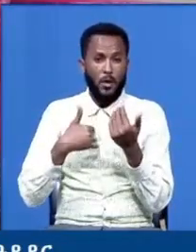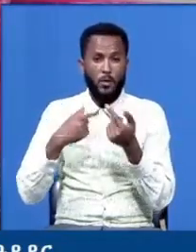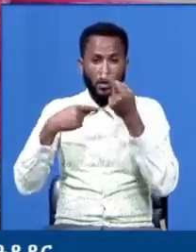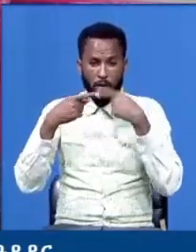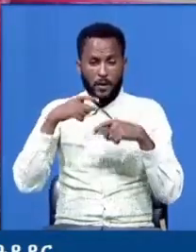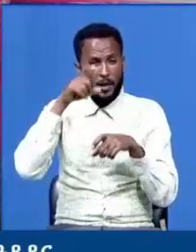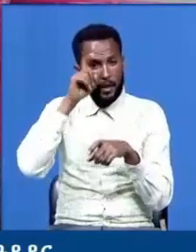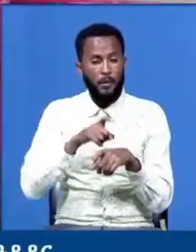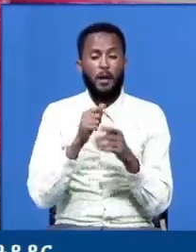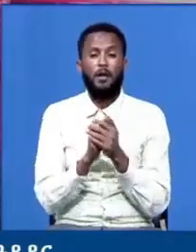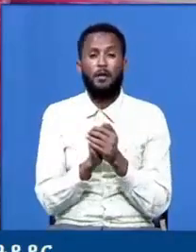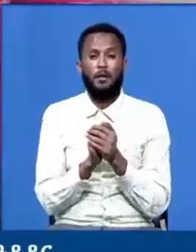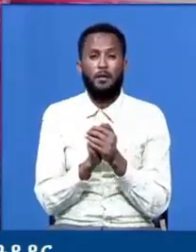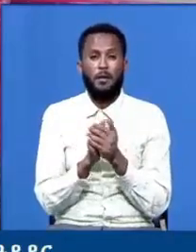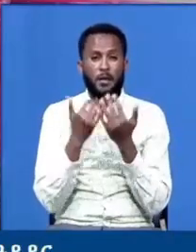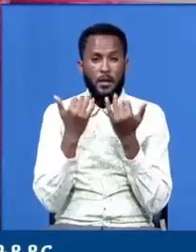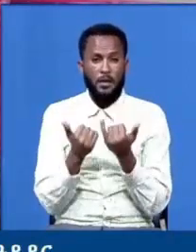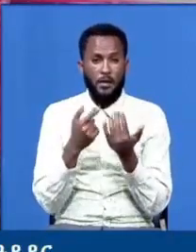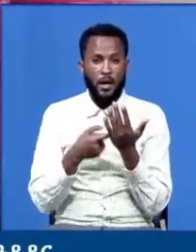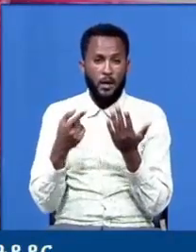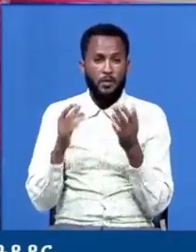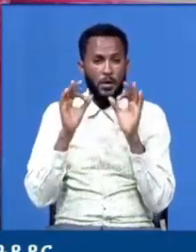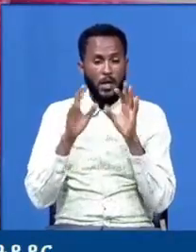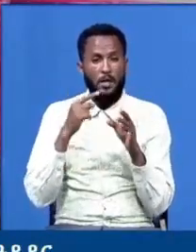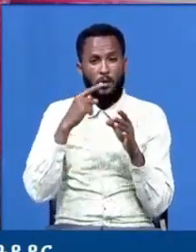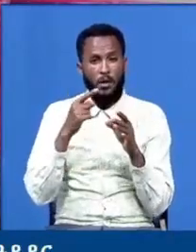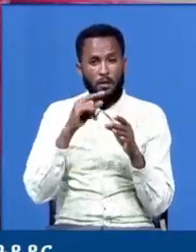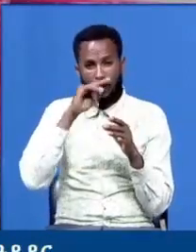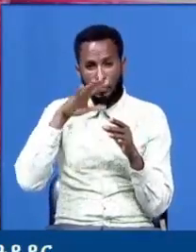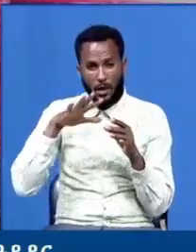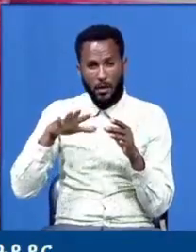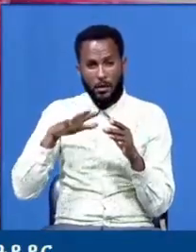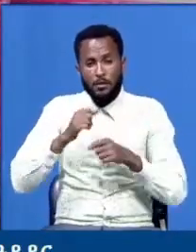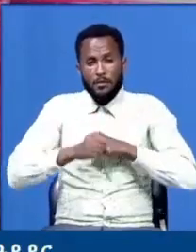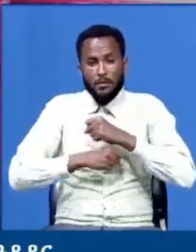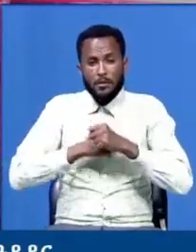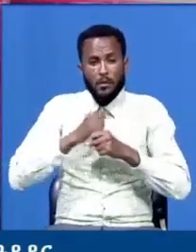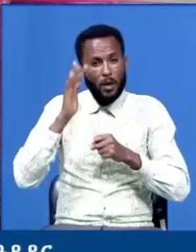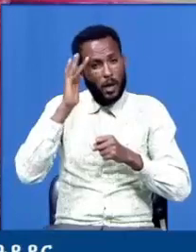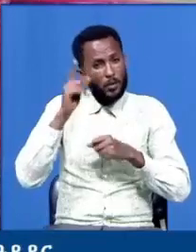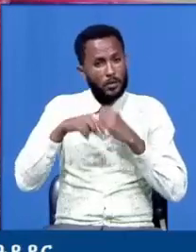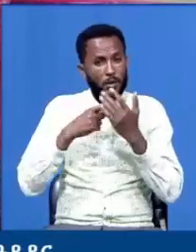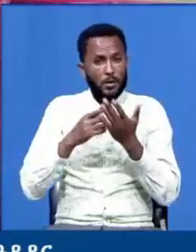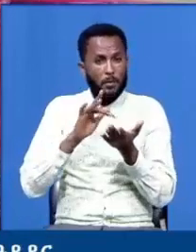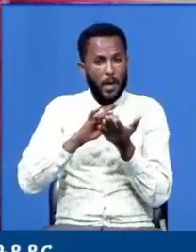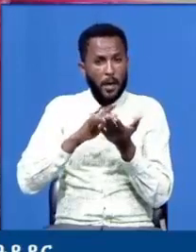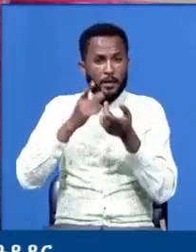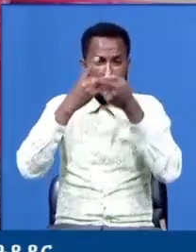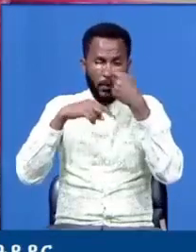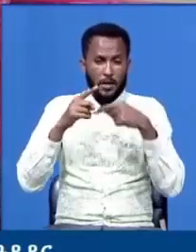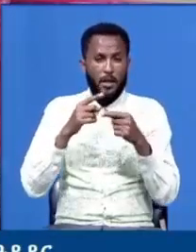ይግባእ እዚ ኣብዙ የለን ተባሂሉ የቆልዑ ህፃውንቲ ሰቀዩ ስለ ዘለው መድሓኒት